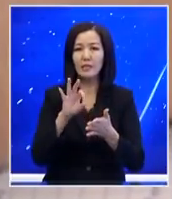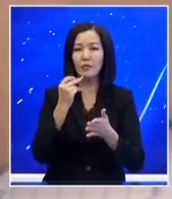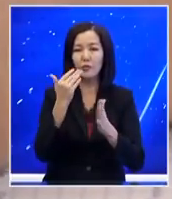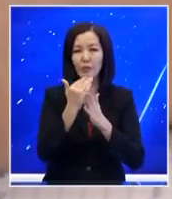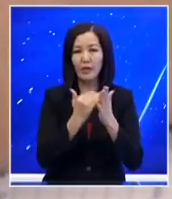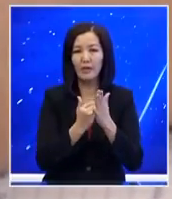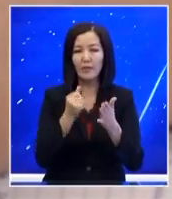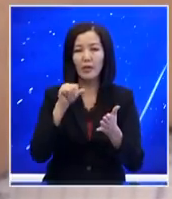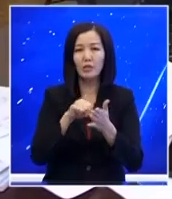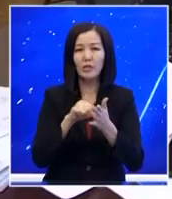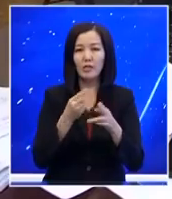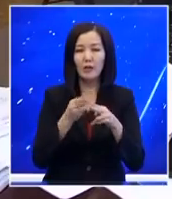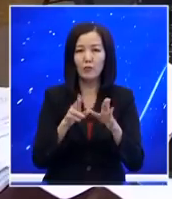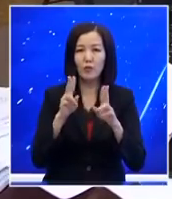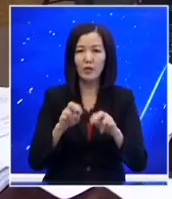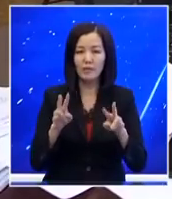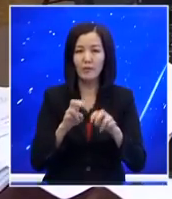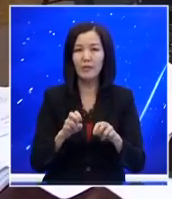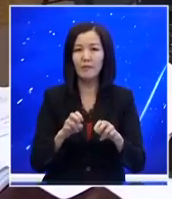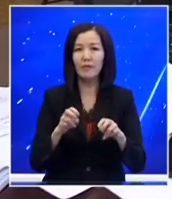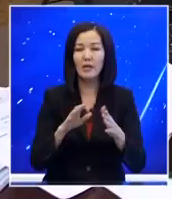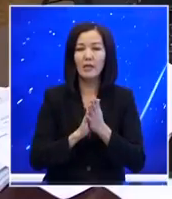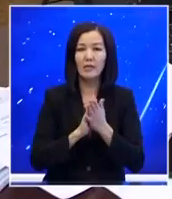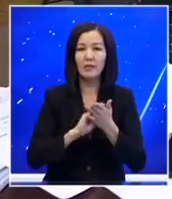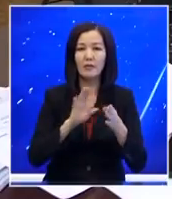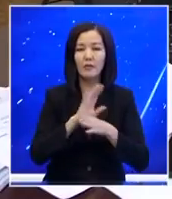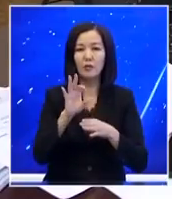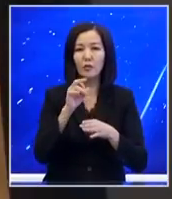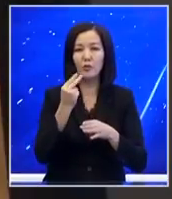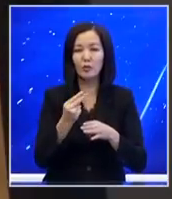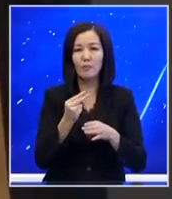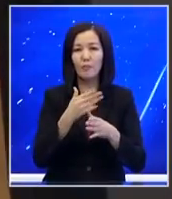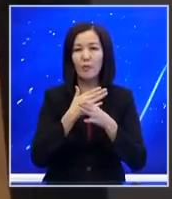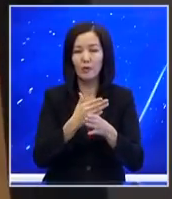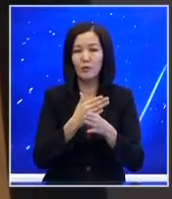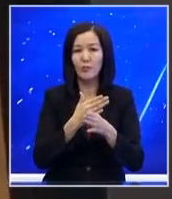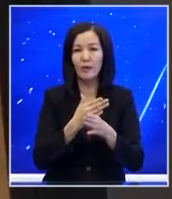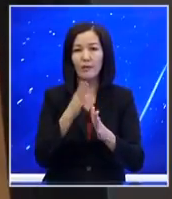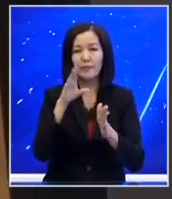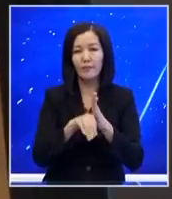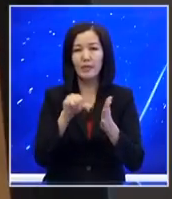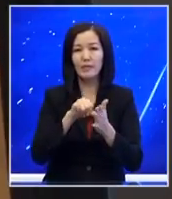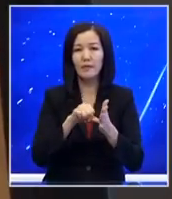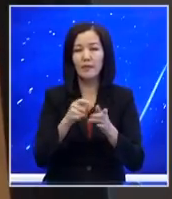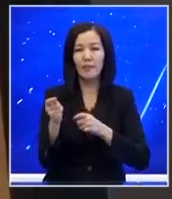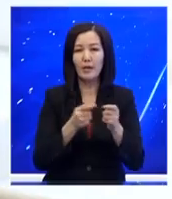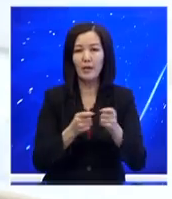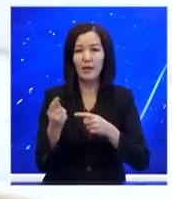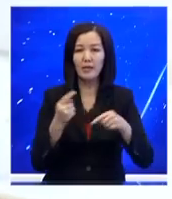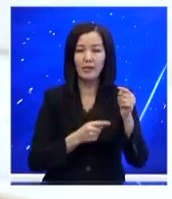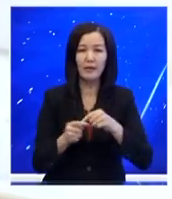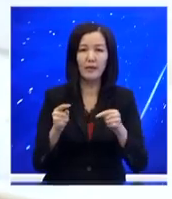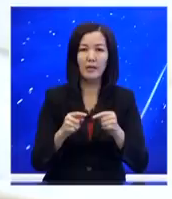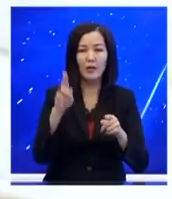программ, члены которого рассматривают поступающие от населения заявки на соцпособие. В его состав вошли представители палаты предпринимателей,